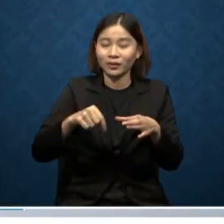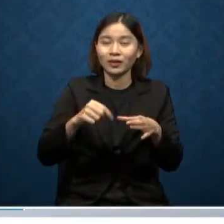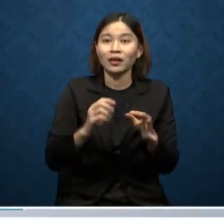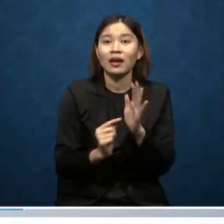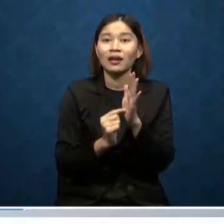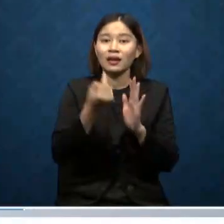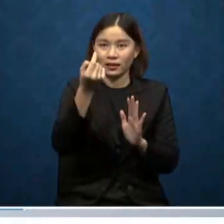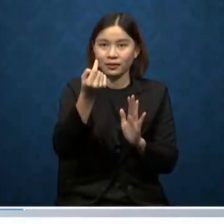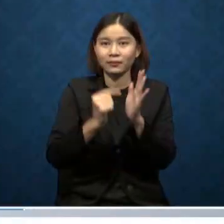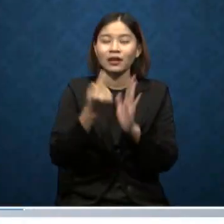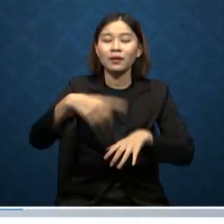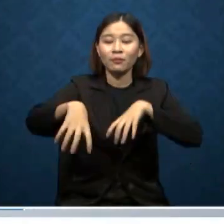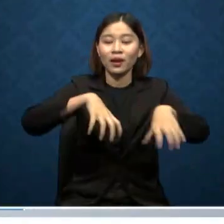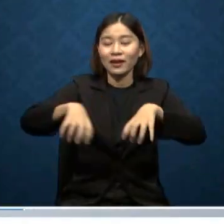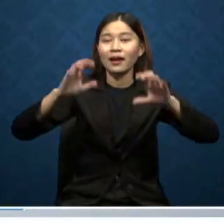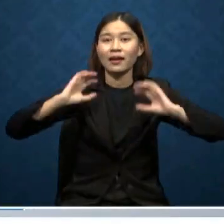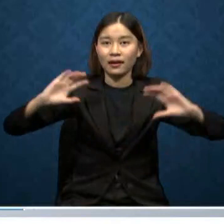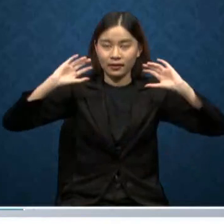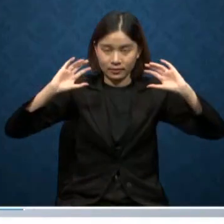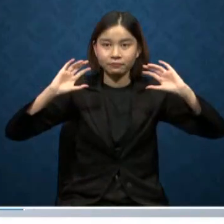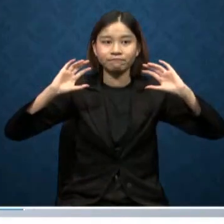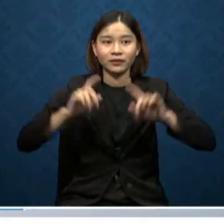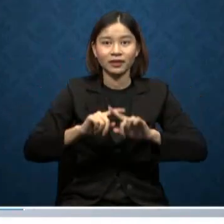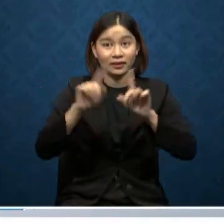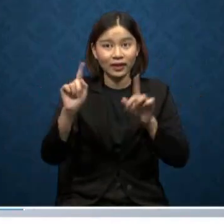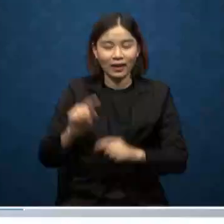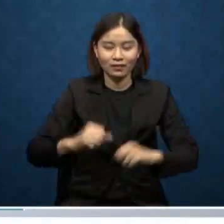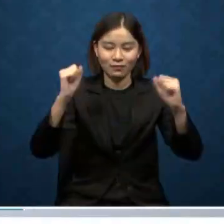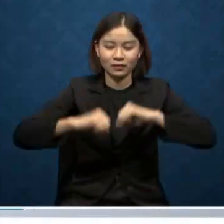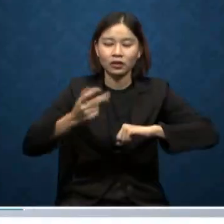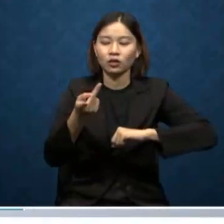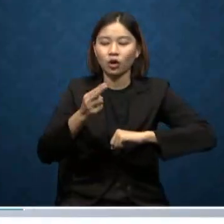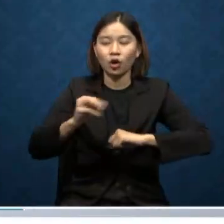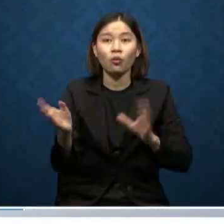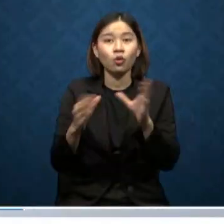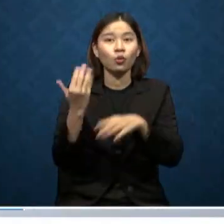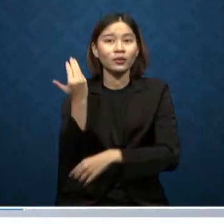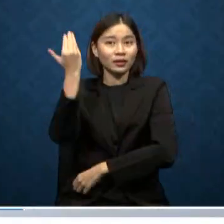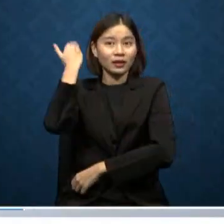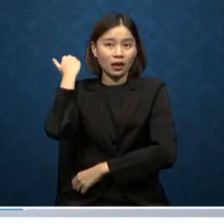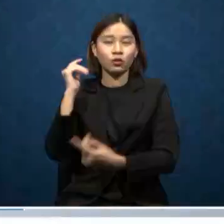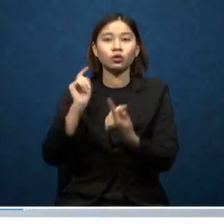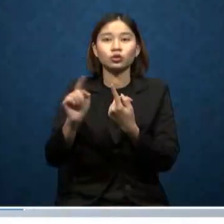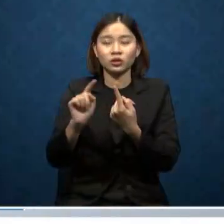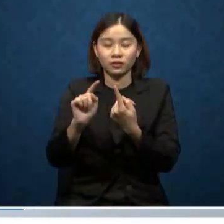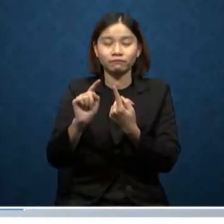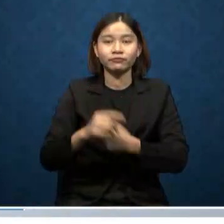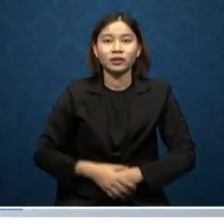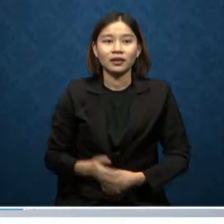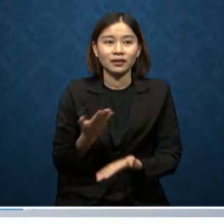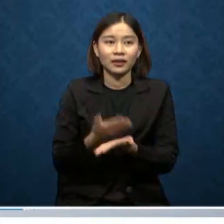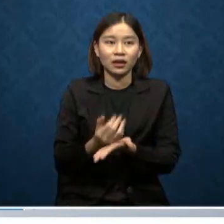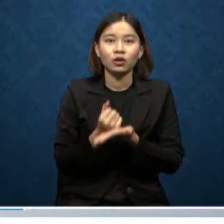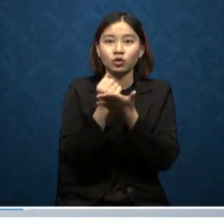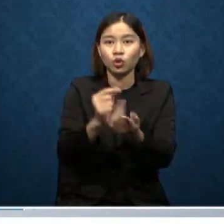ู่การบริหารรชการก็ตามแต่แมะติขนารคมตรีในชุที่ผานมาโยเฉพาะในเรื่ของการที่เราจะตองมาชดเชื่